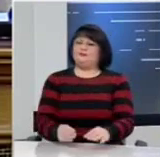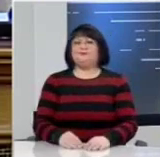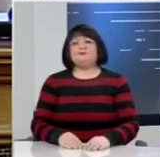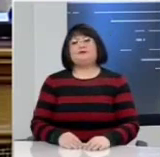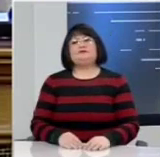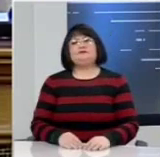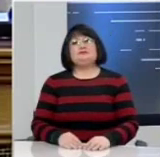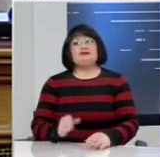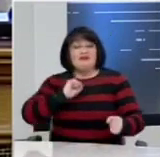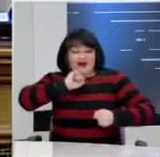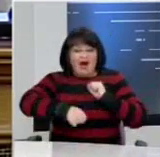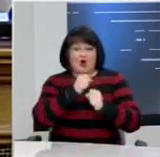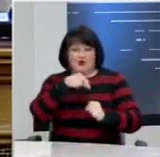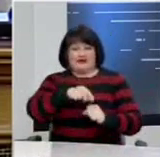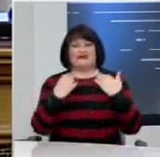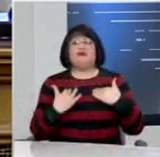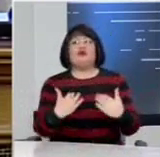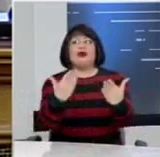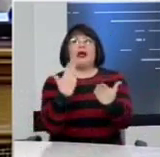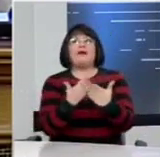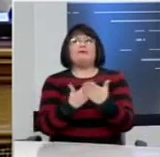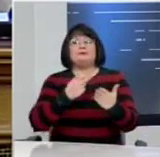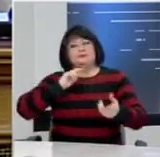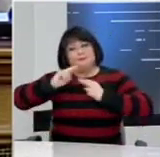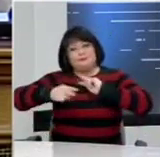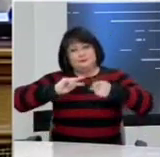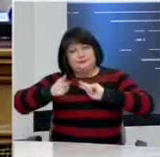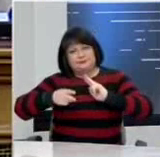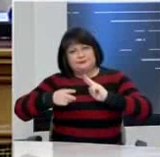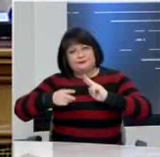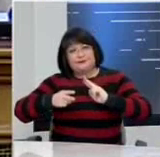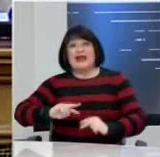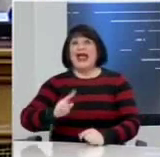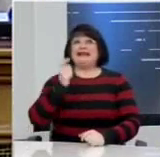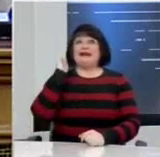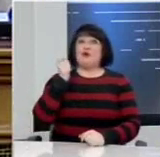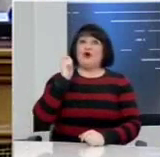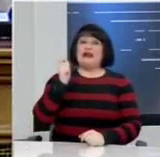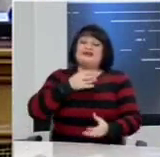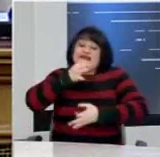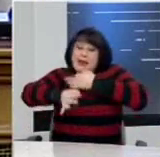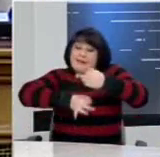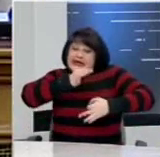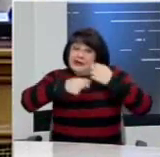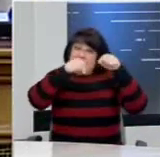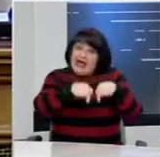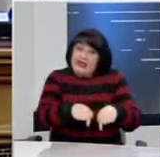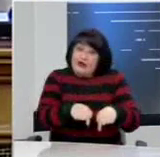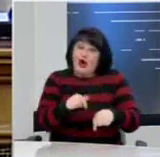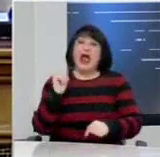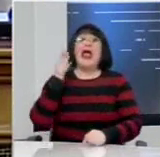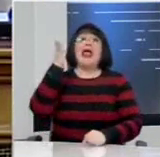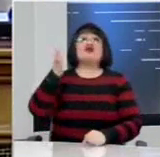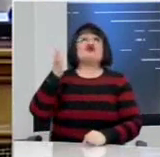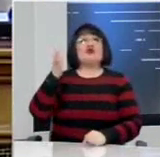Αγώνας λοιπόν μέσα στη Βουλή για να δίνουμε τεκμηριωμένες απαντήσεις και αντιπολίτευση με επιχειρήματα, αγώνας και